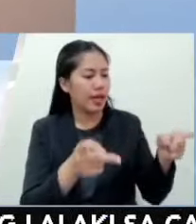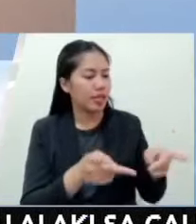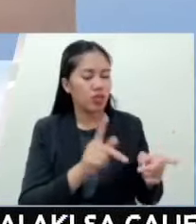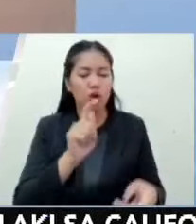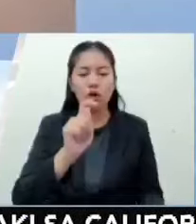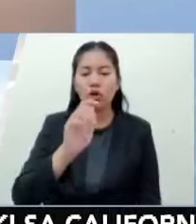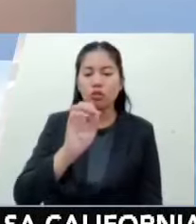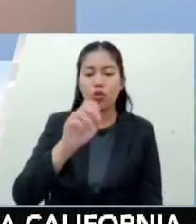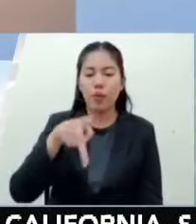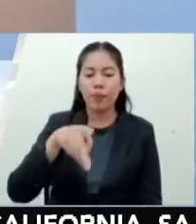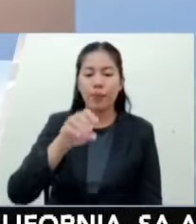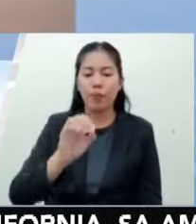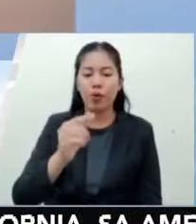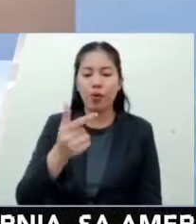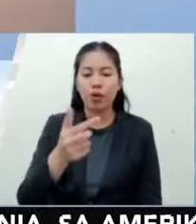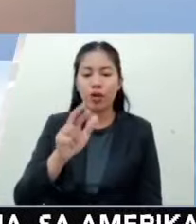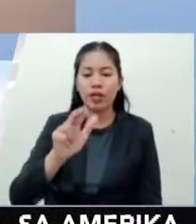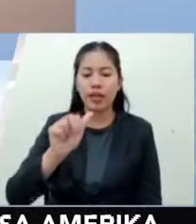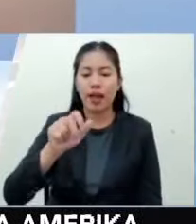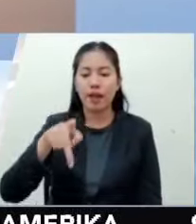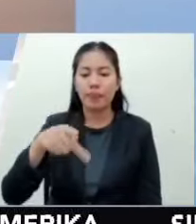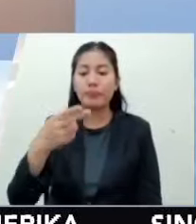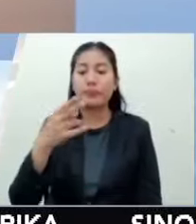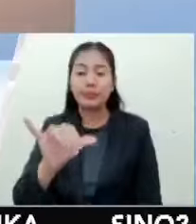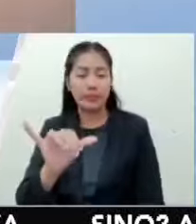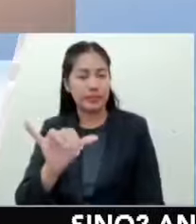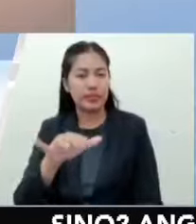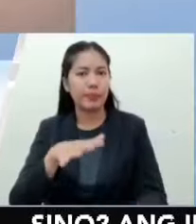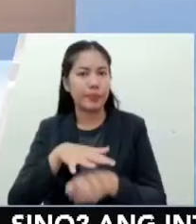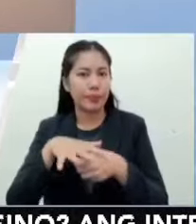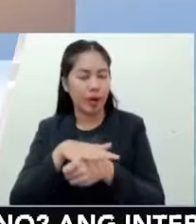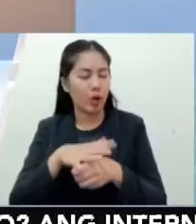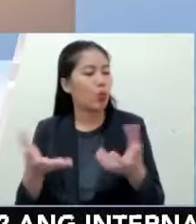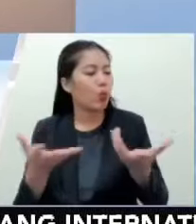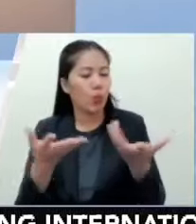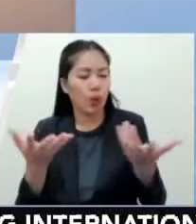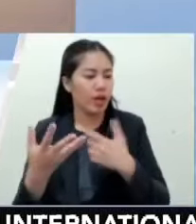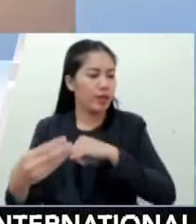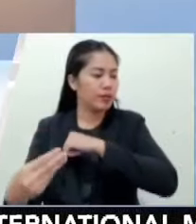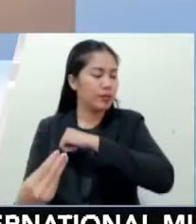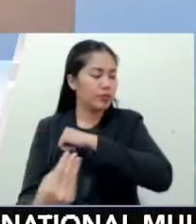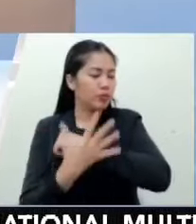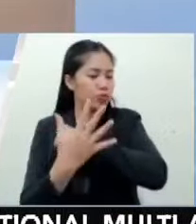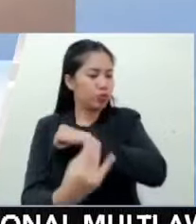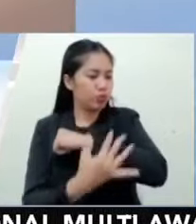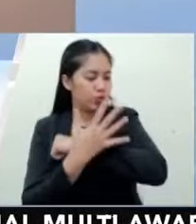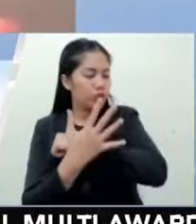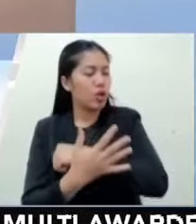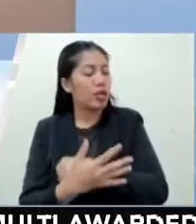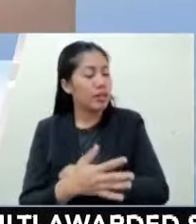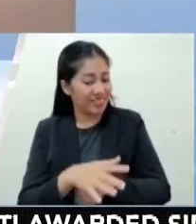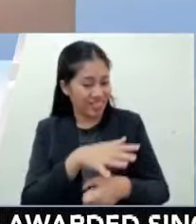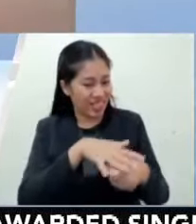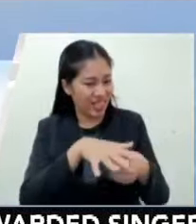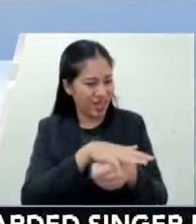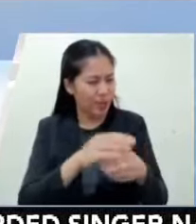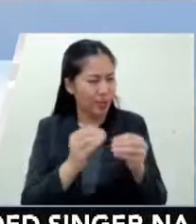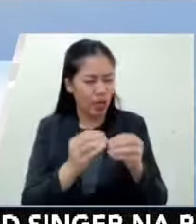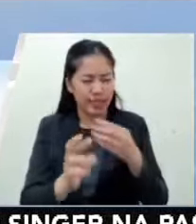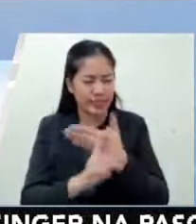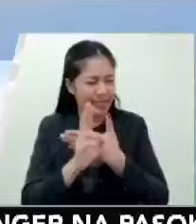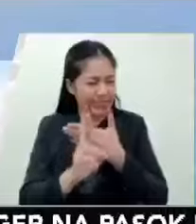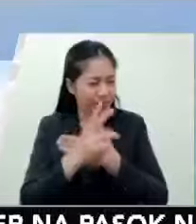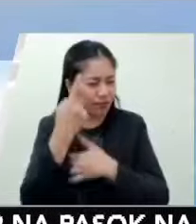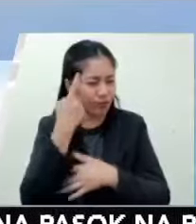area na po ba yun, prone for big tsunamis? Yes, pero yun na nga po,